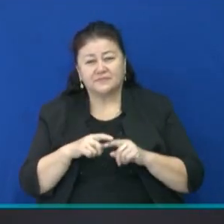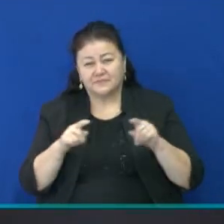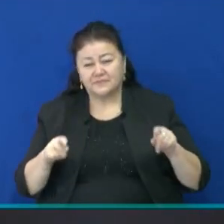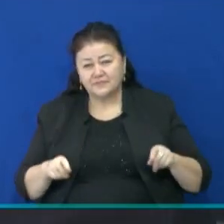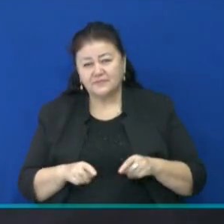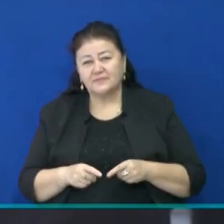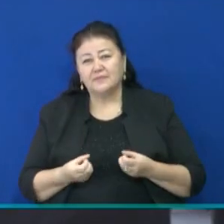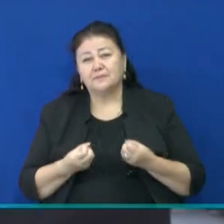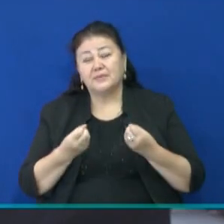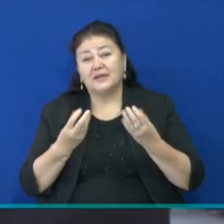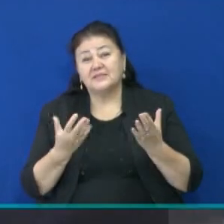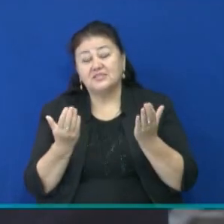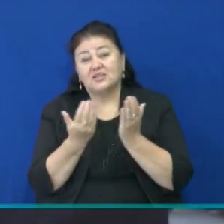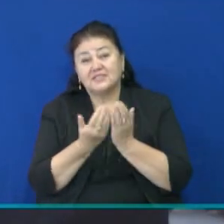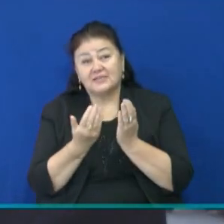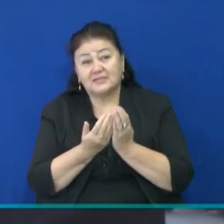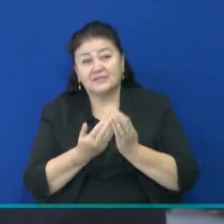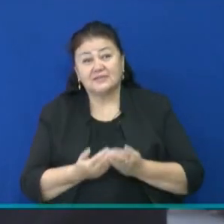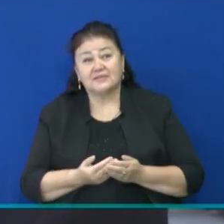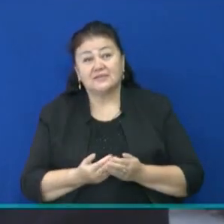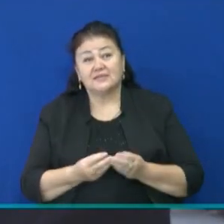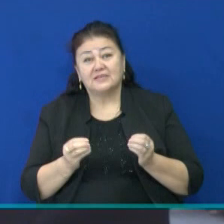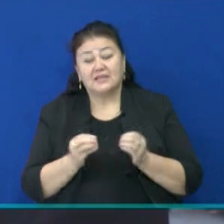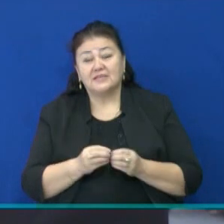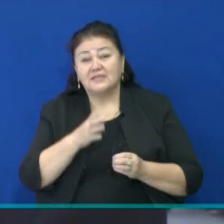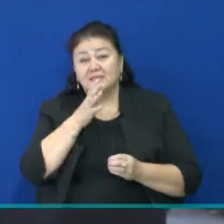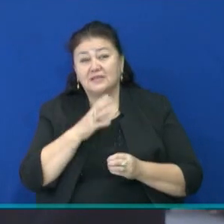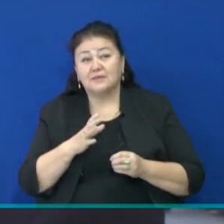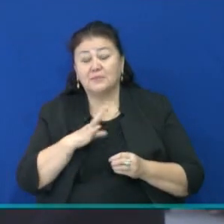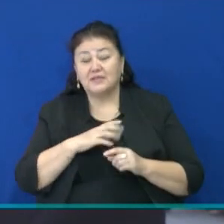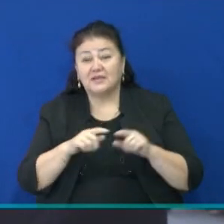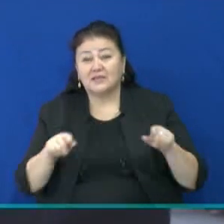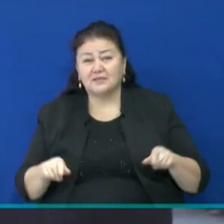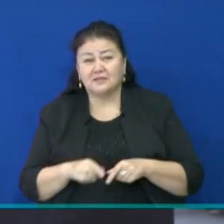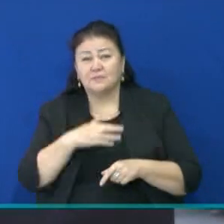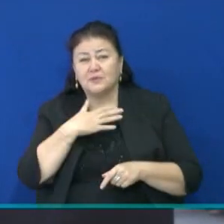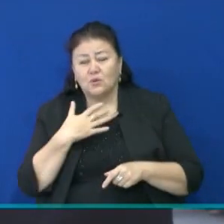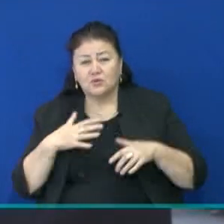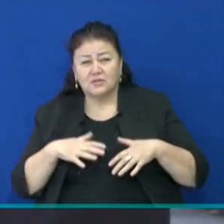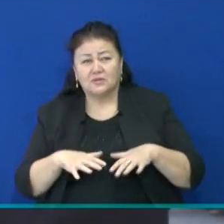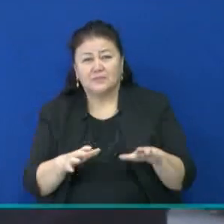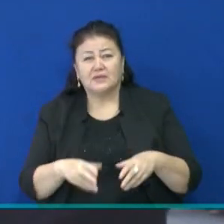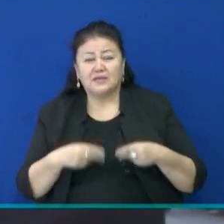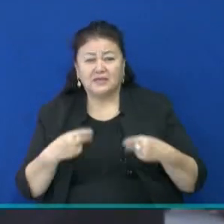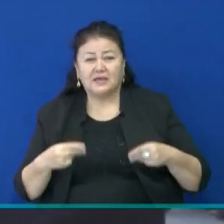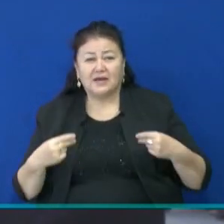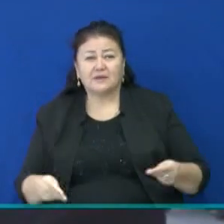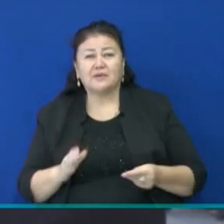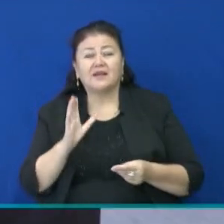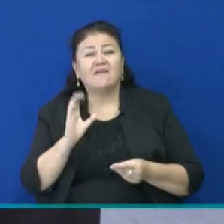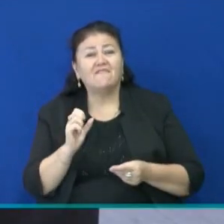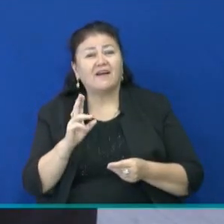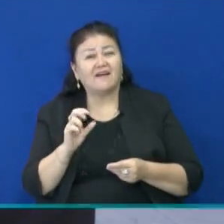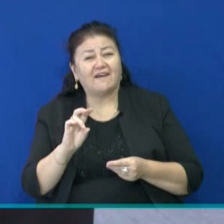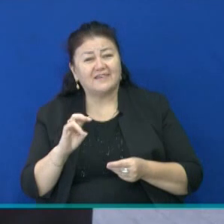Для молодых людей мы организовали праздничный концерт. За 10 лет было организовано множество мероприятий. Мы провели ярмарку вакансий совместно с